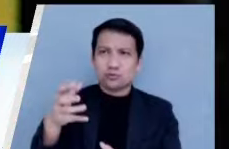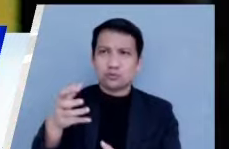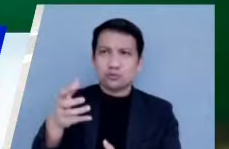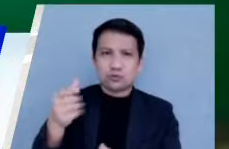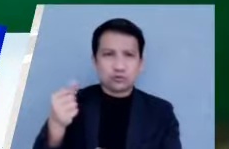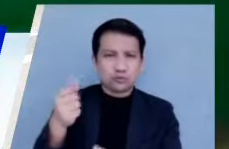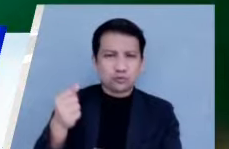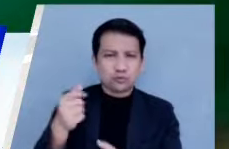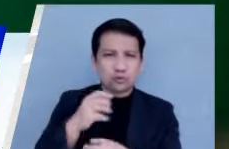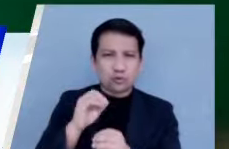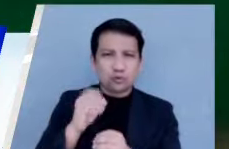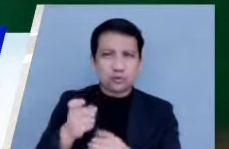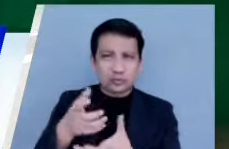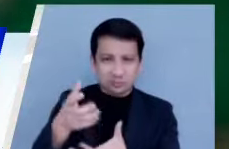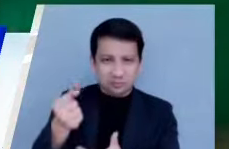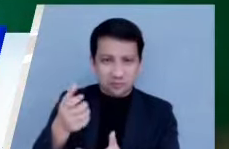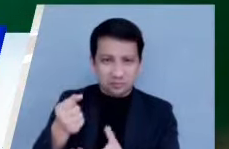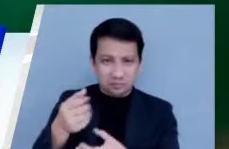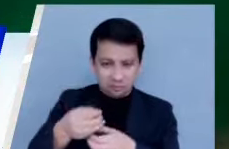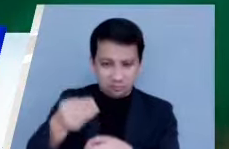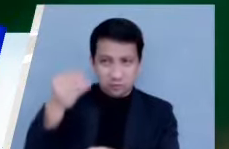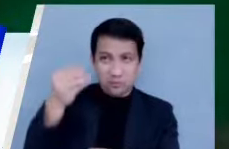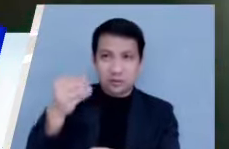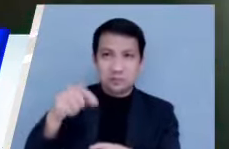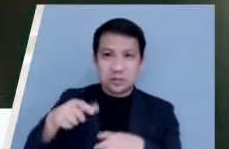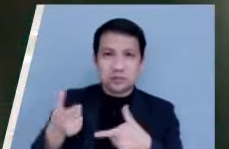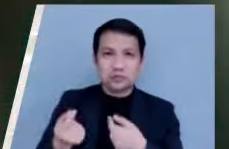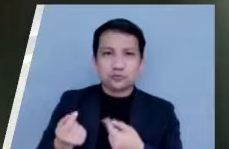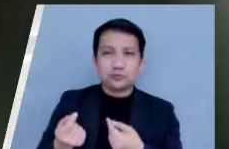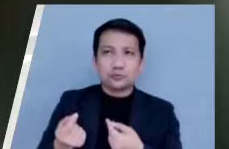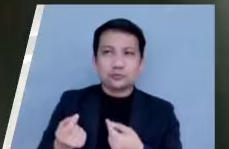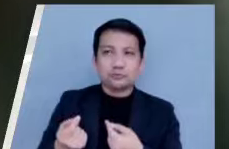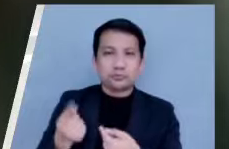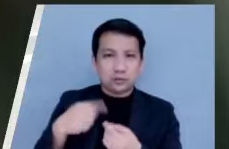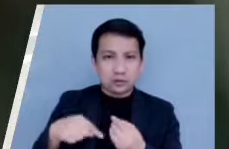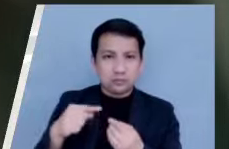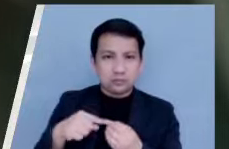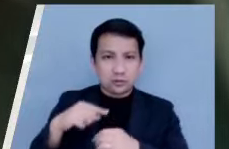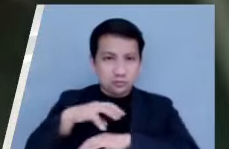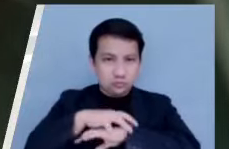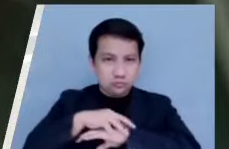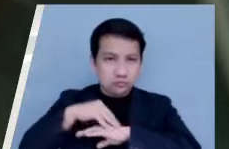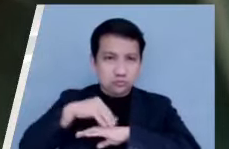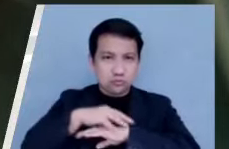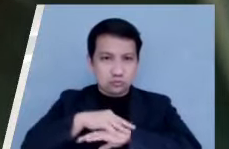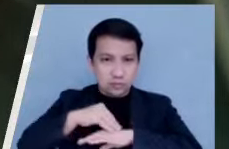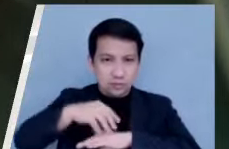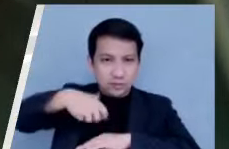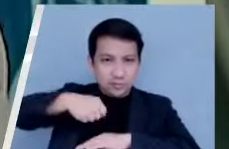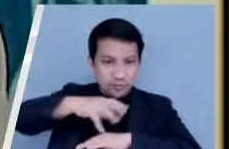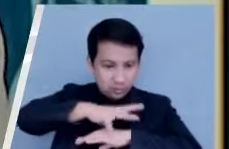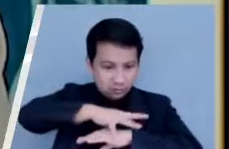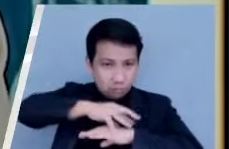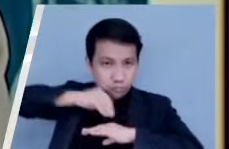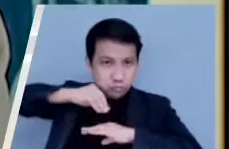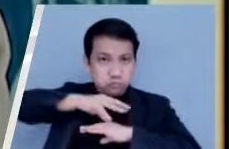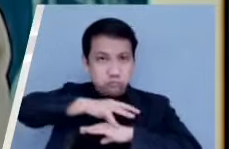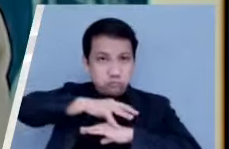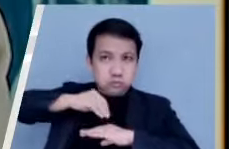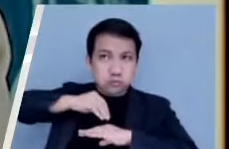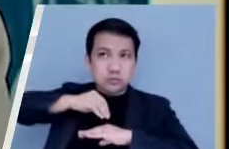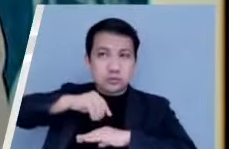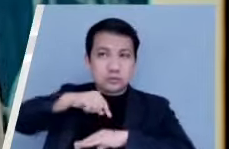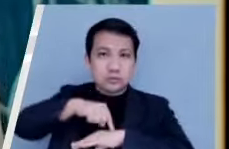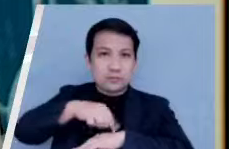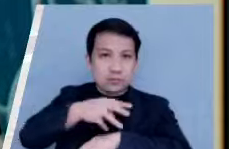Ang ginagawa niya is, number one, because may vacuum, siyempre nagko-collapse yung foam. Yung sugat,